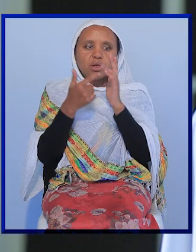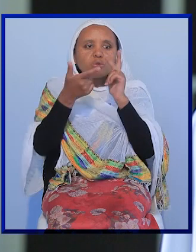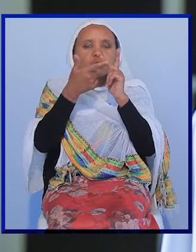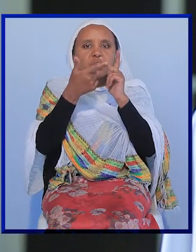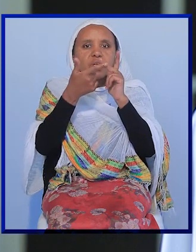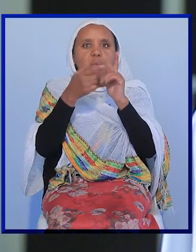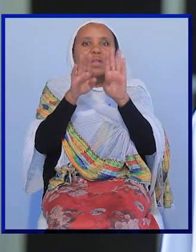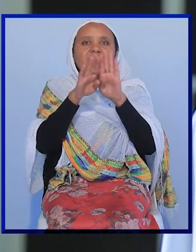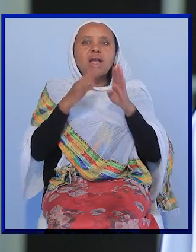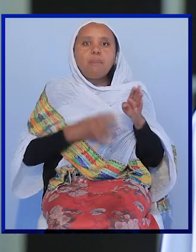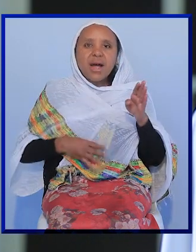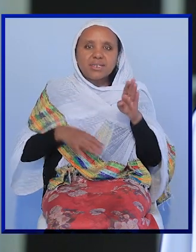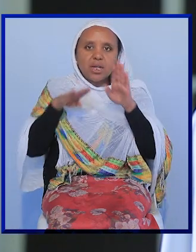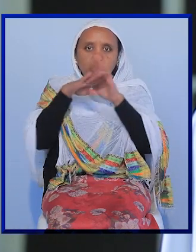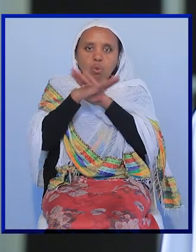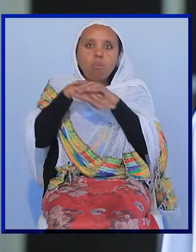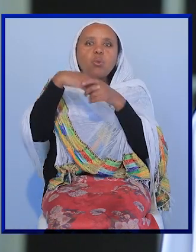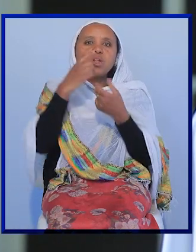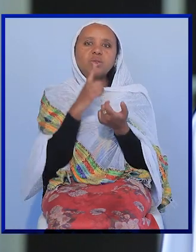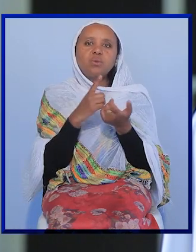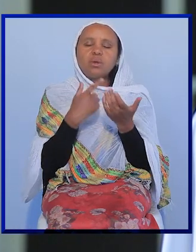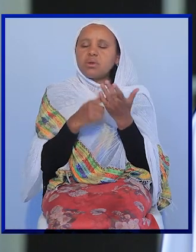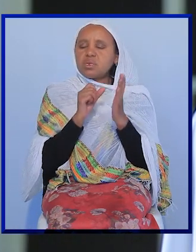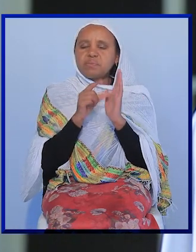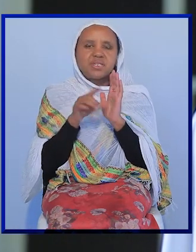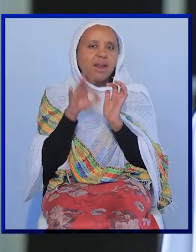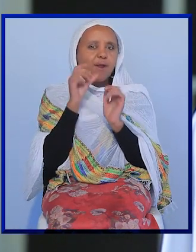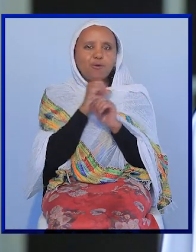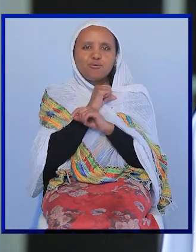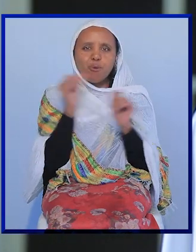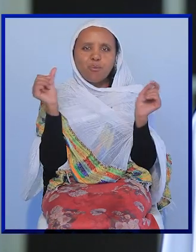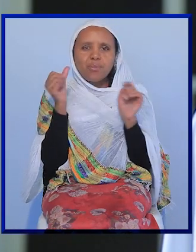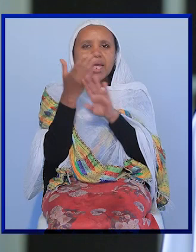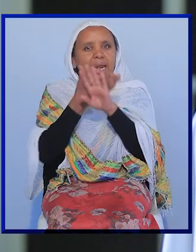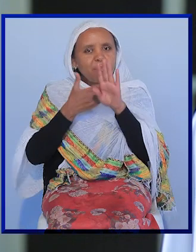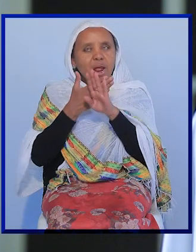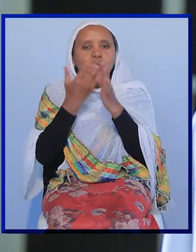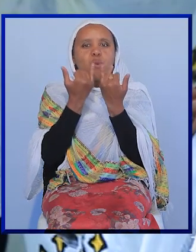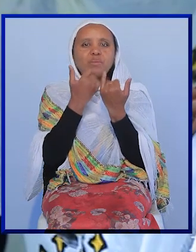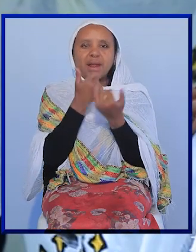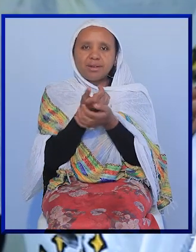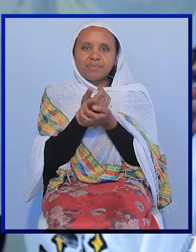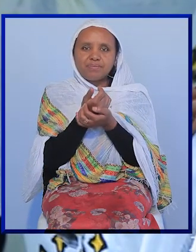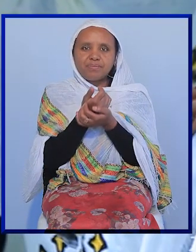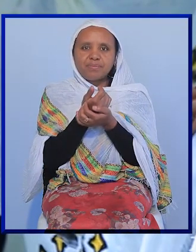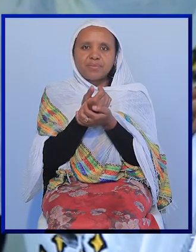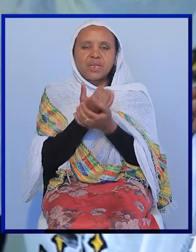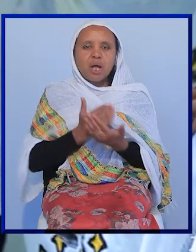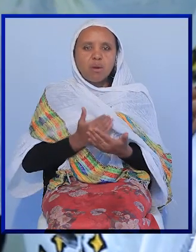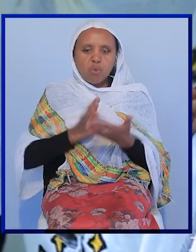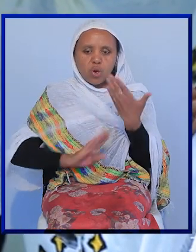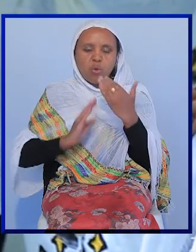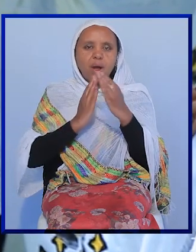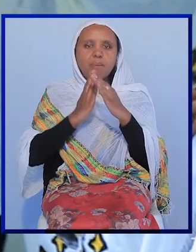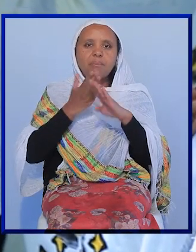ሶስተኛው በተዘጋ ማኅፀን ገብቶ መውጣቱ ነው። ለዚህ ምሳሌ አላገኘውም፣ ደጅ እጠናለሁ አለ። አያችሁ፣ ከመውለዷ በፊትም